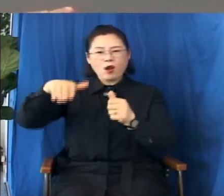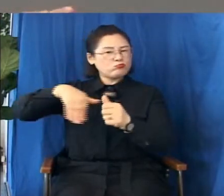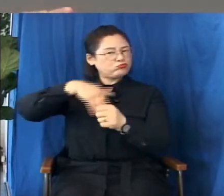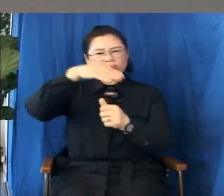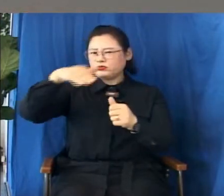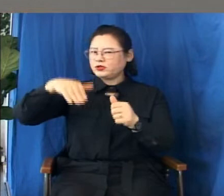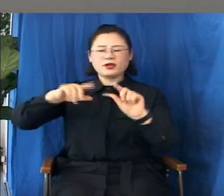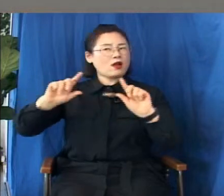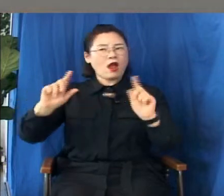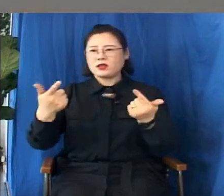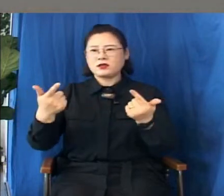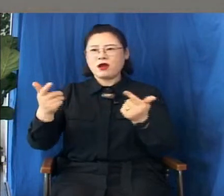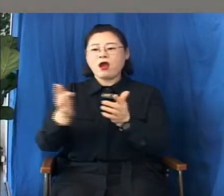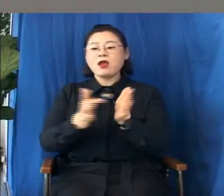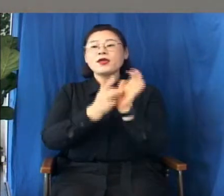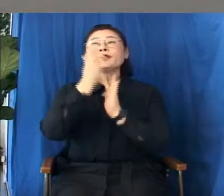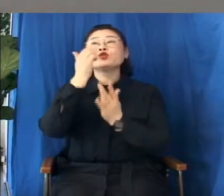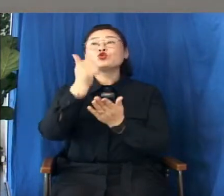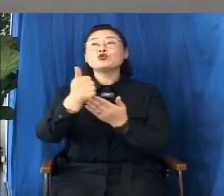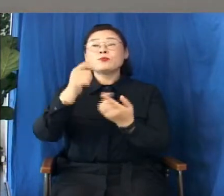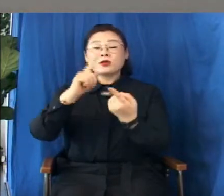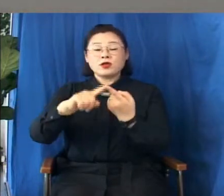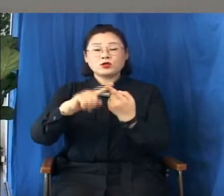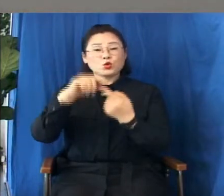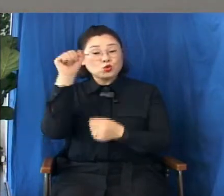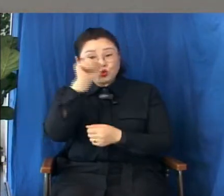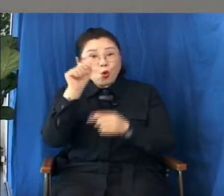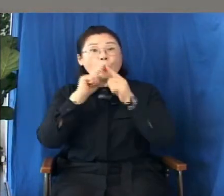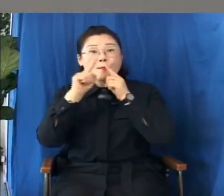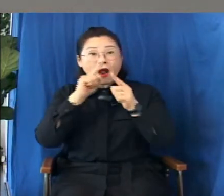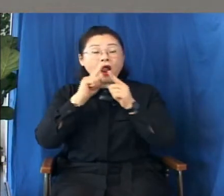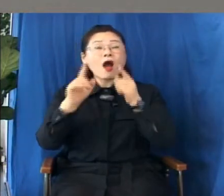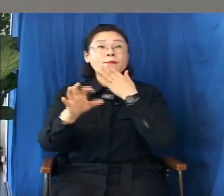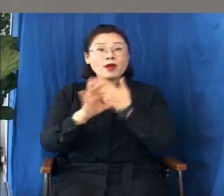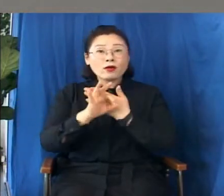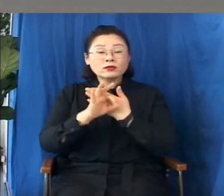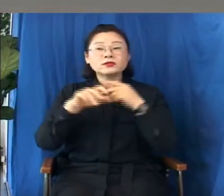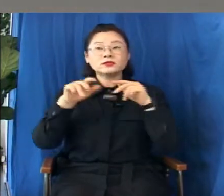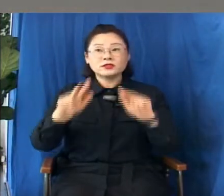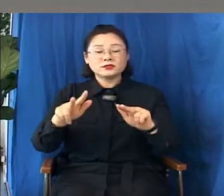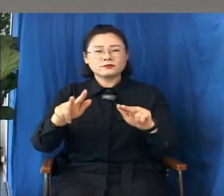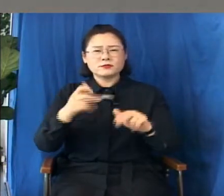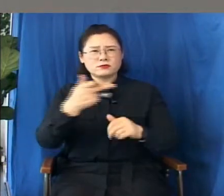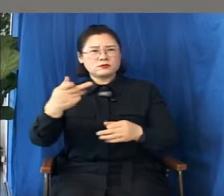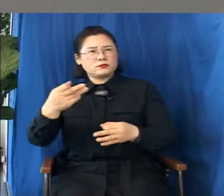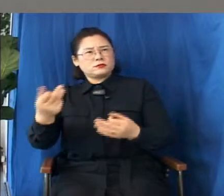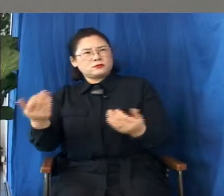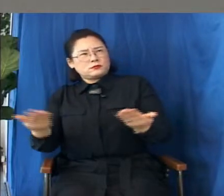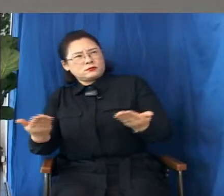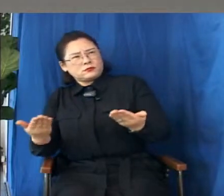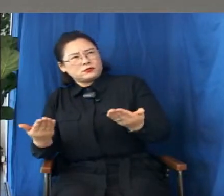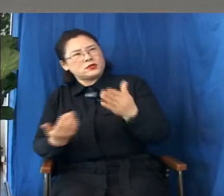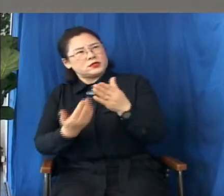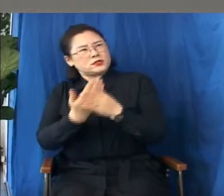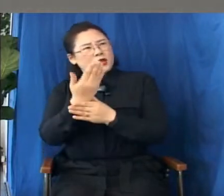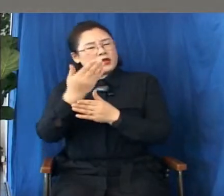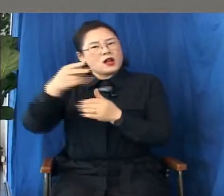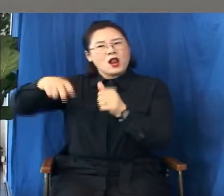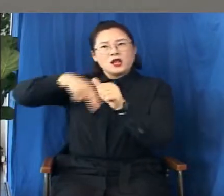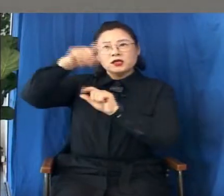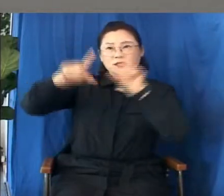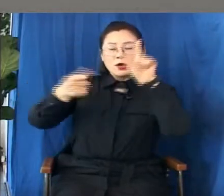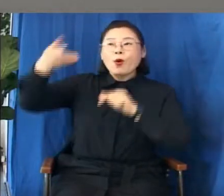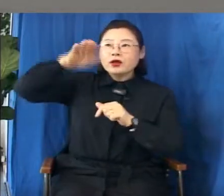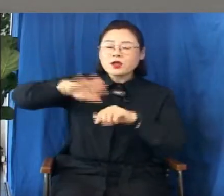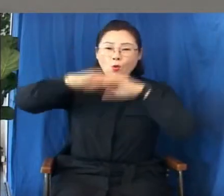아니거든요. 예수님에 대해서 좋은 얘기했다가는 지금 큰일 날 그런 상황인데 그거를